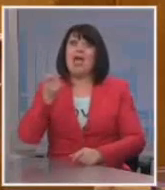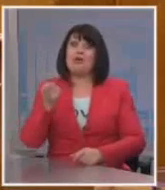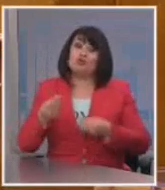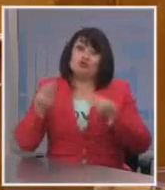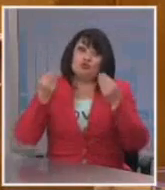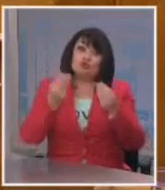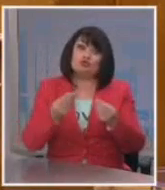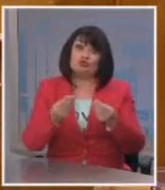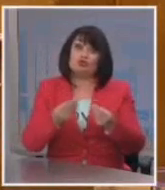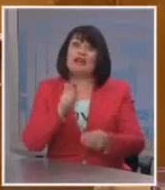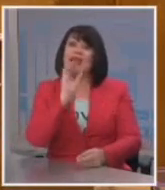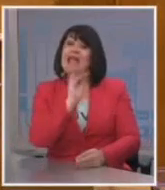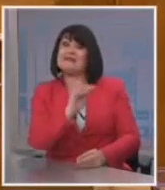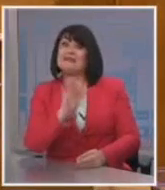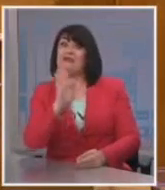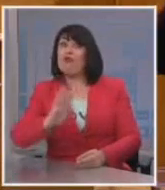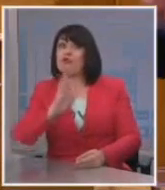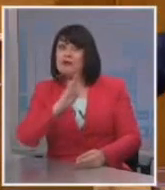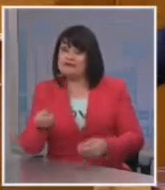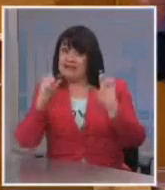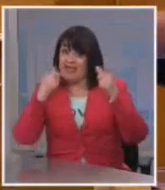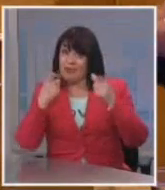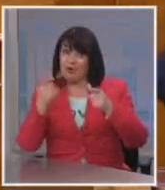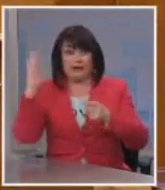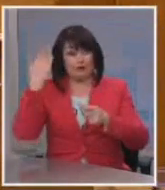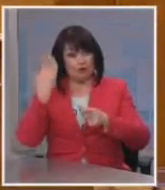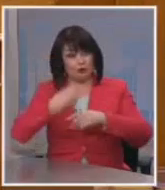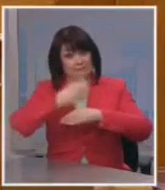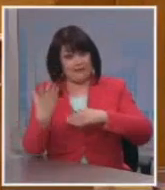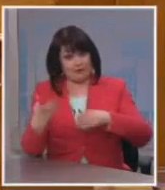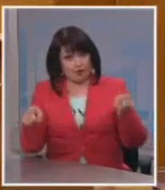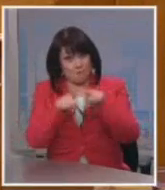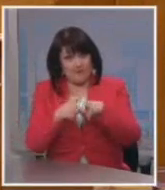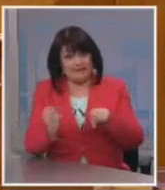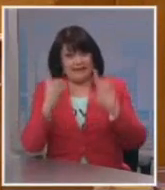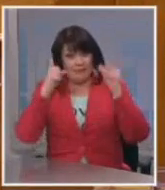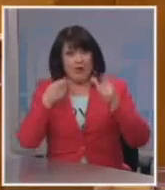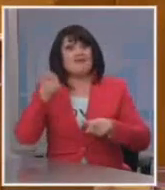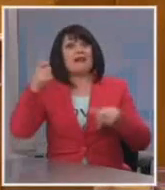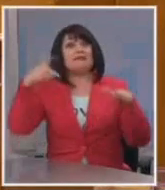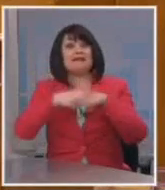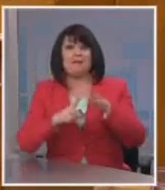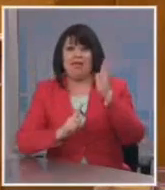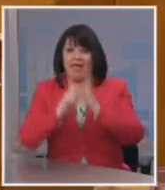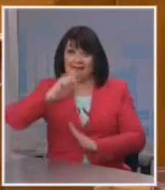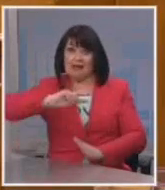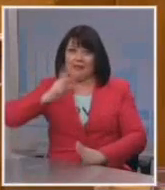χρεώσατε, κυρία Βούλτεψη και οι υπόλοιποι της συγκυβέρνησης ΠΑΣΟΚ Νέας Δημοκρατίας, τα ταμεία